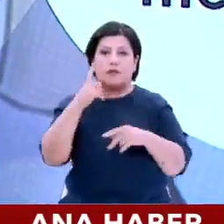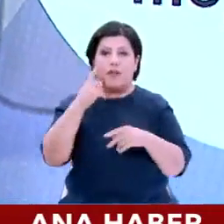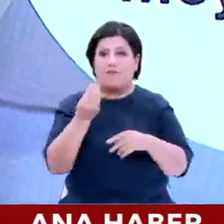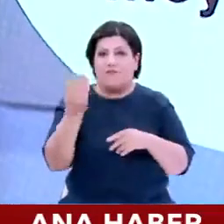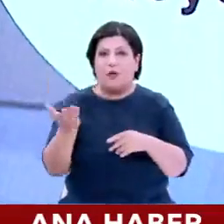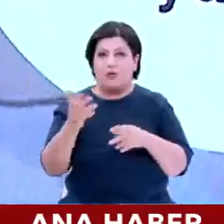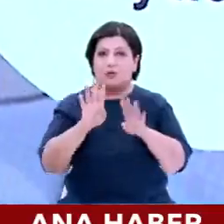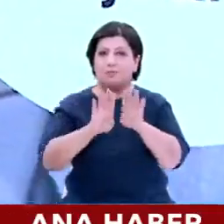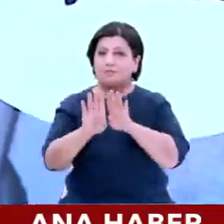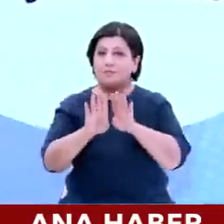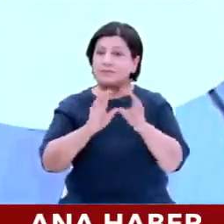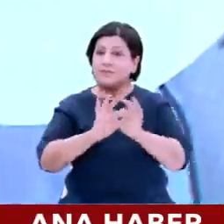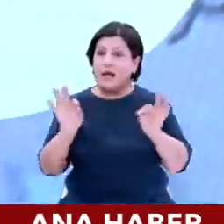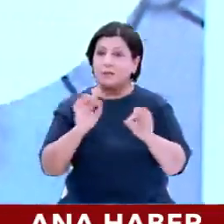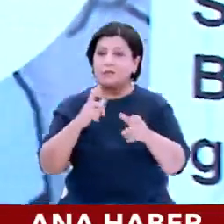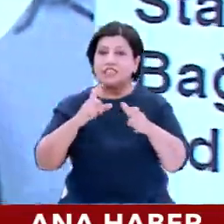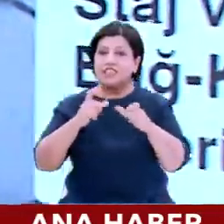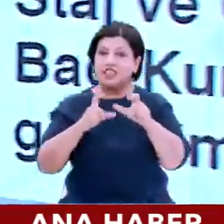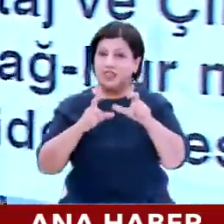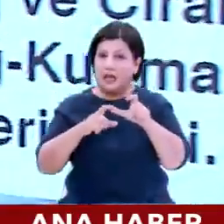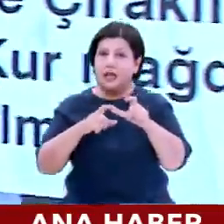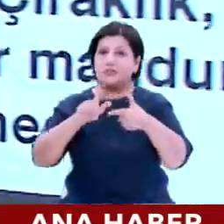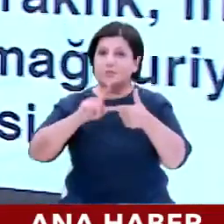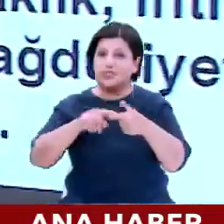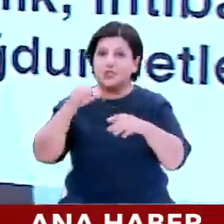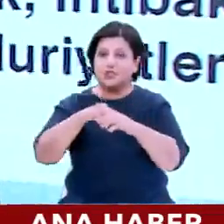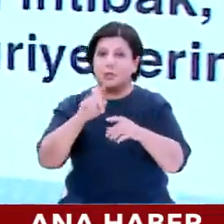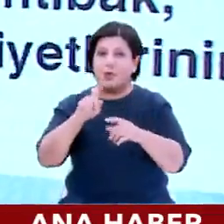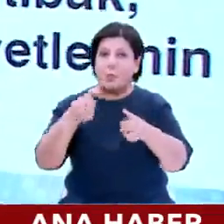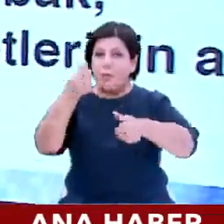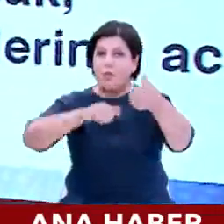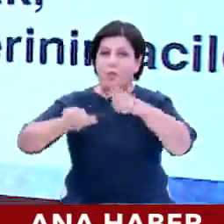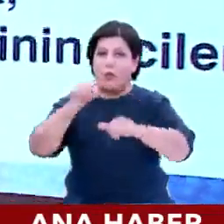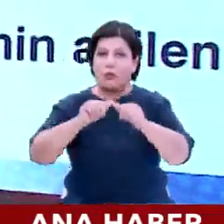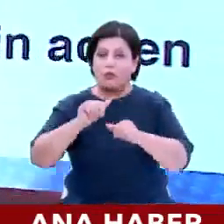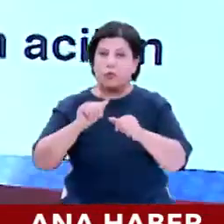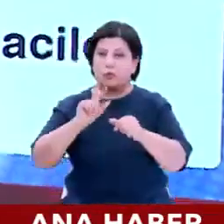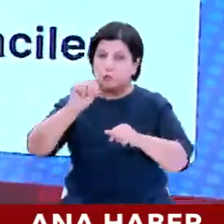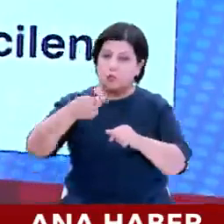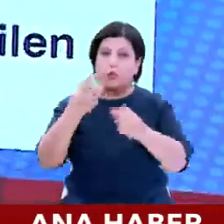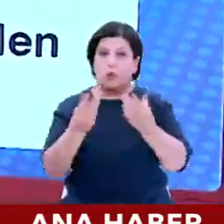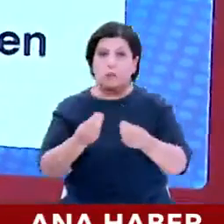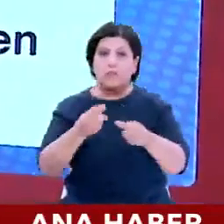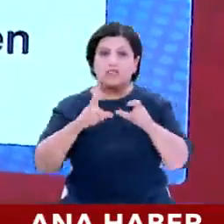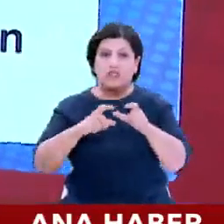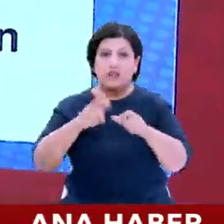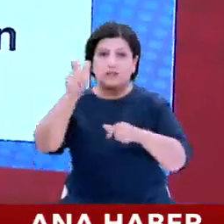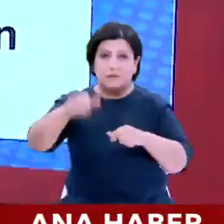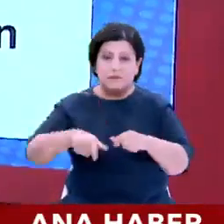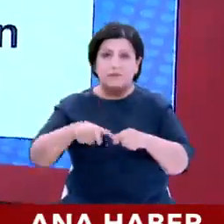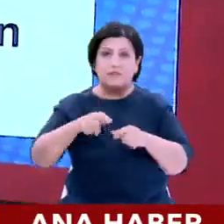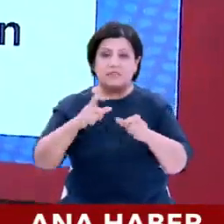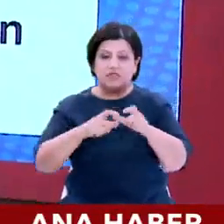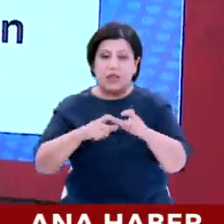Belki de belki de stajyerler için de çıraklar içinde böyle bir formül bulunabilir stajyerlerinde staj